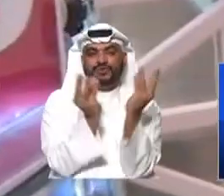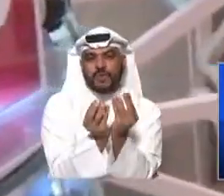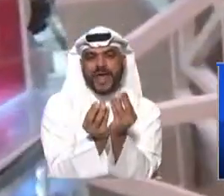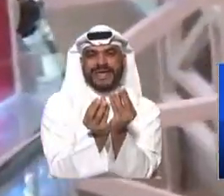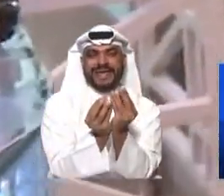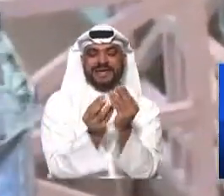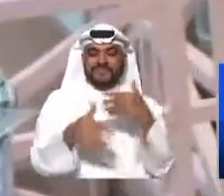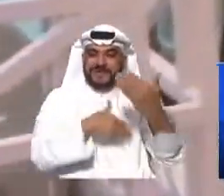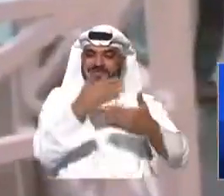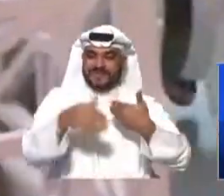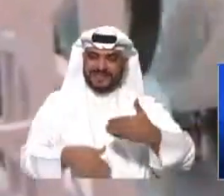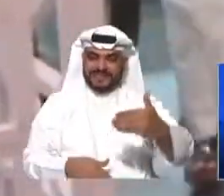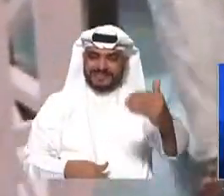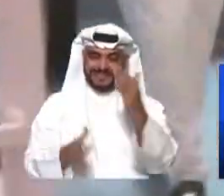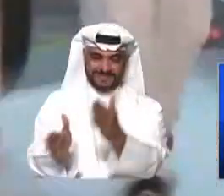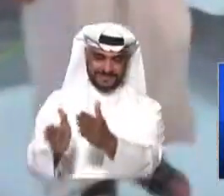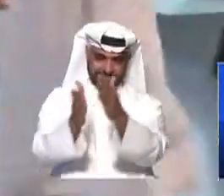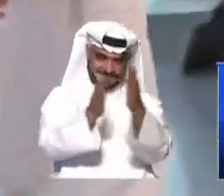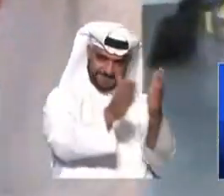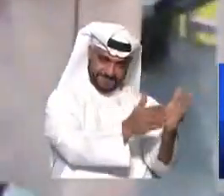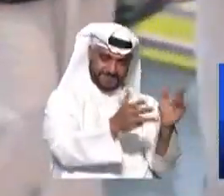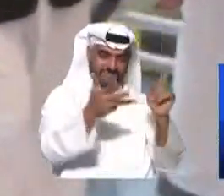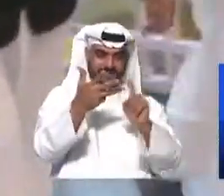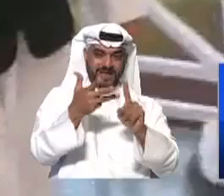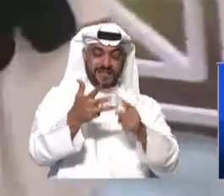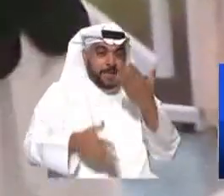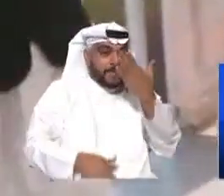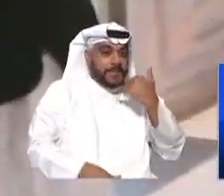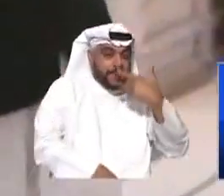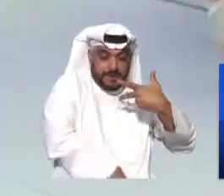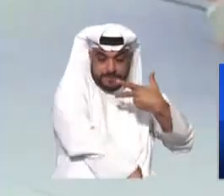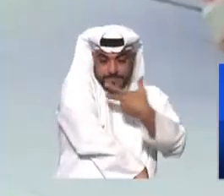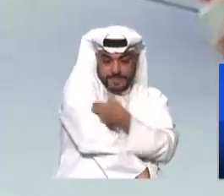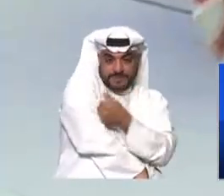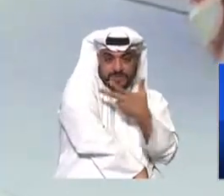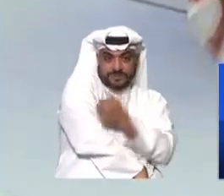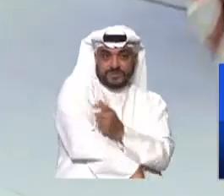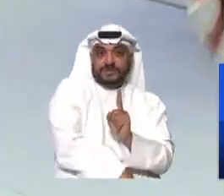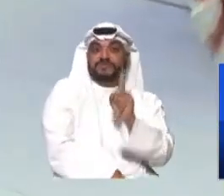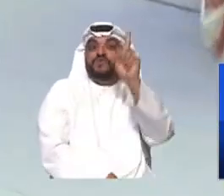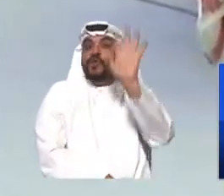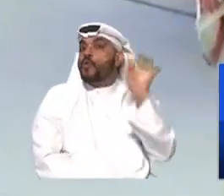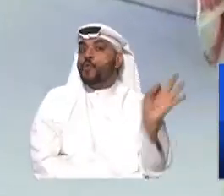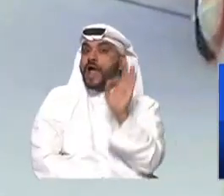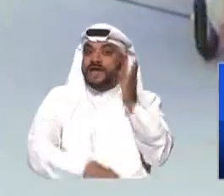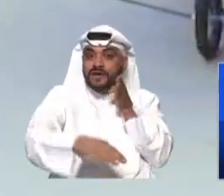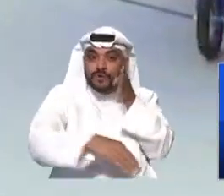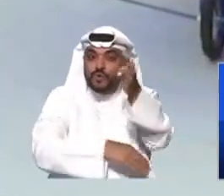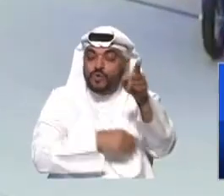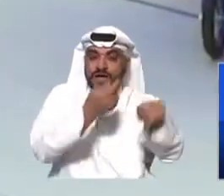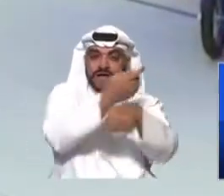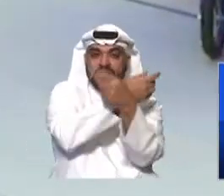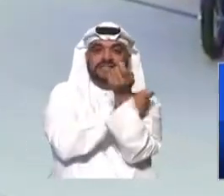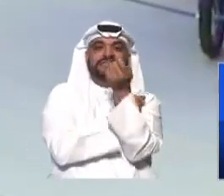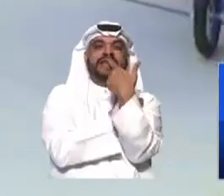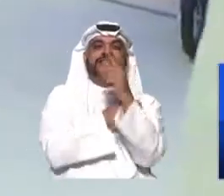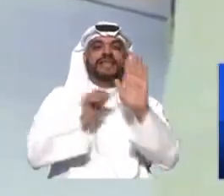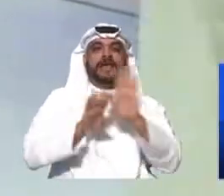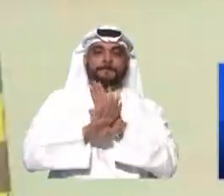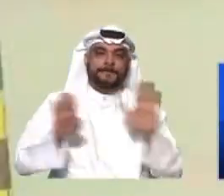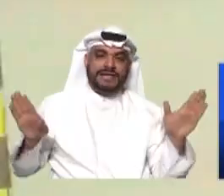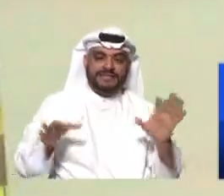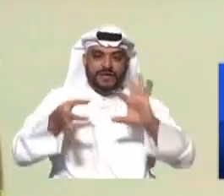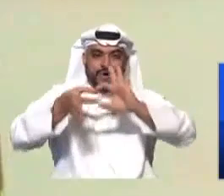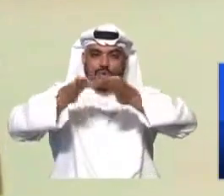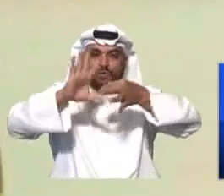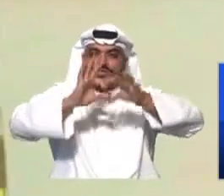العملية بشكل متسلسل. وأيضا الغير محصنين فقط يسمح لهم في الدخول في الصيدليات والأسواق الجمعيات التعاونية